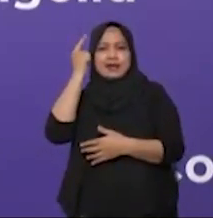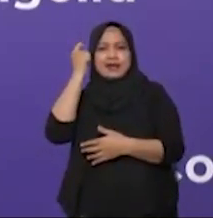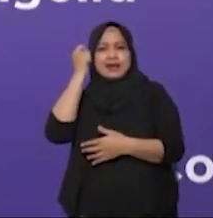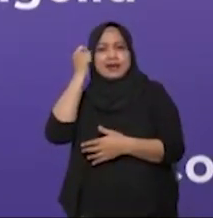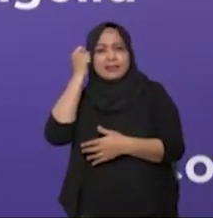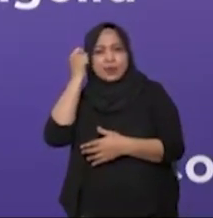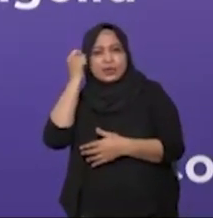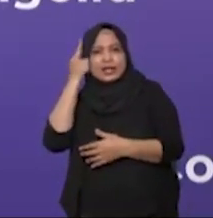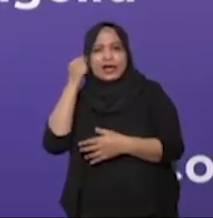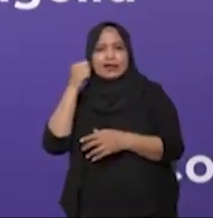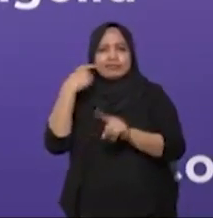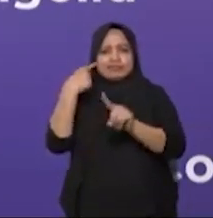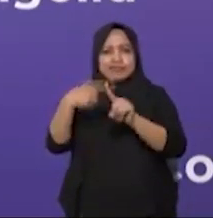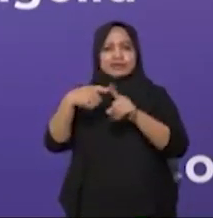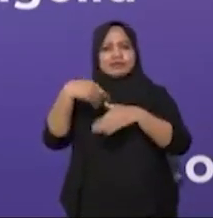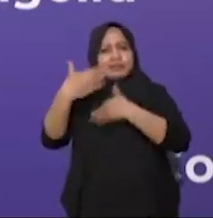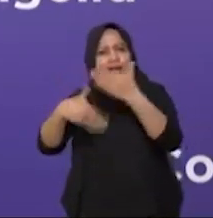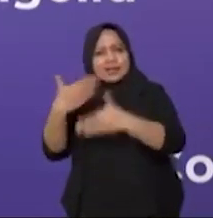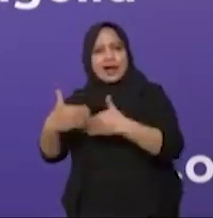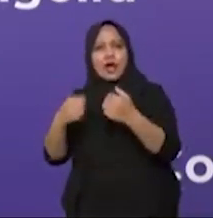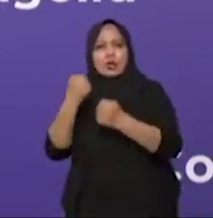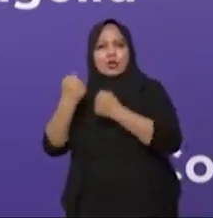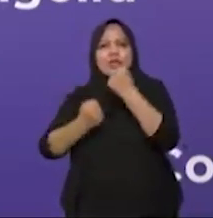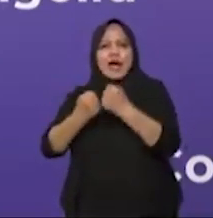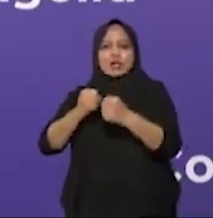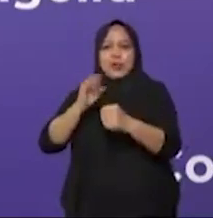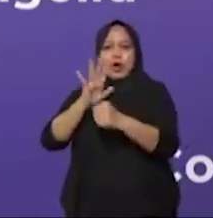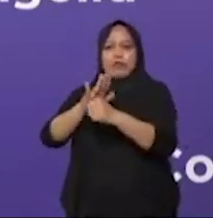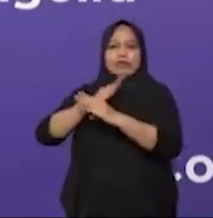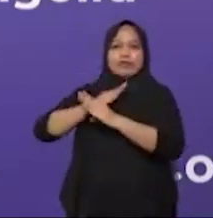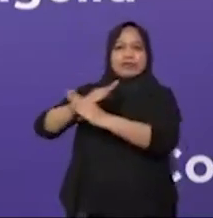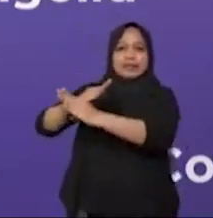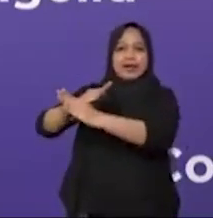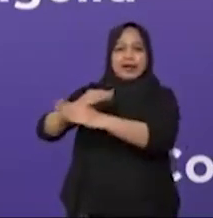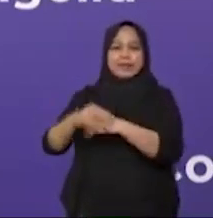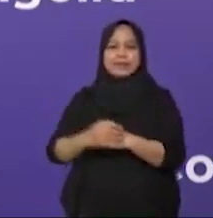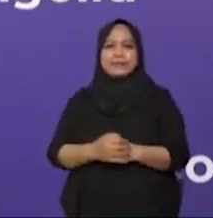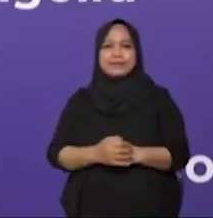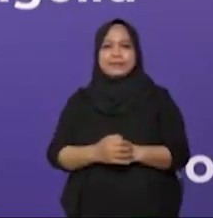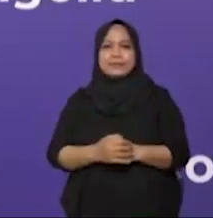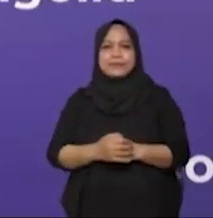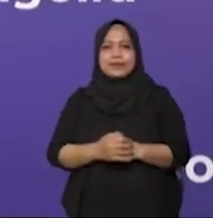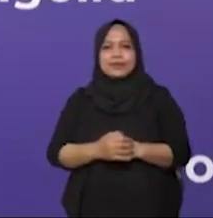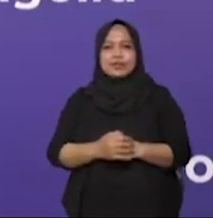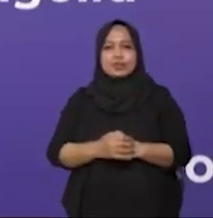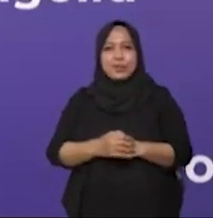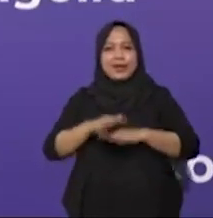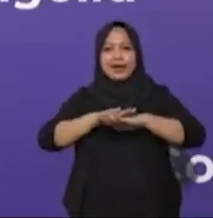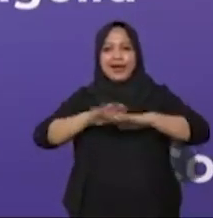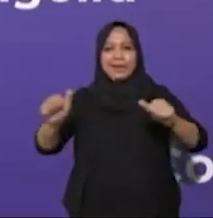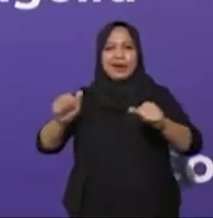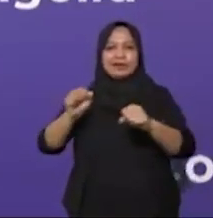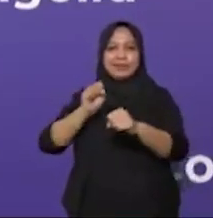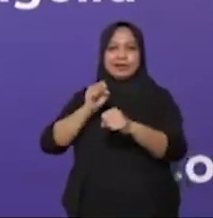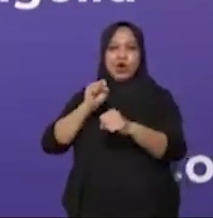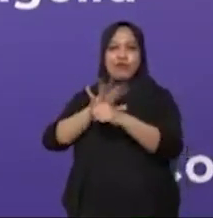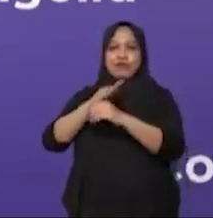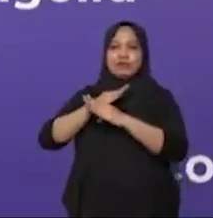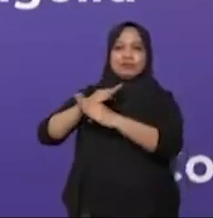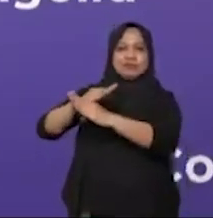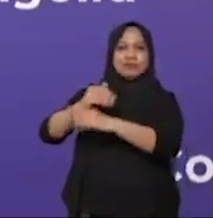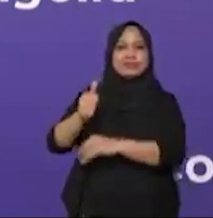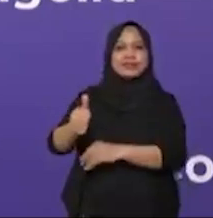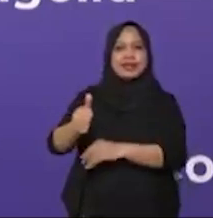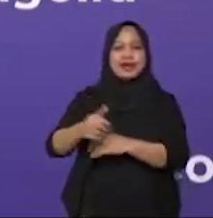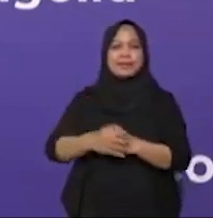dan melaksanakan pentingnya upaya pencegahan pentingnya aman dari kopi sudah